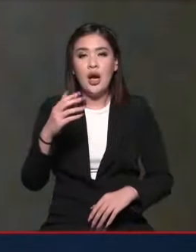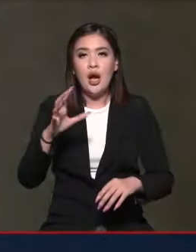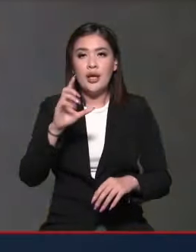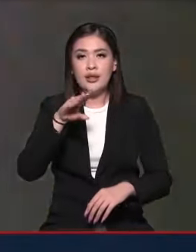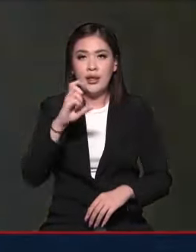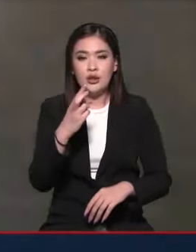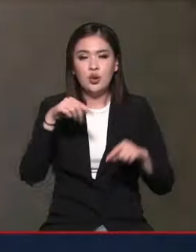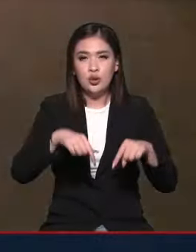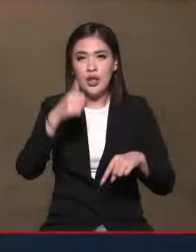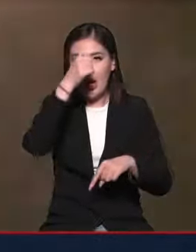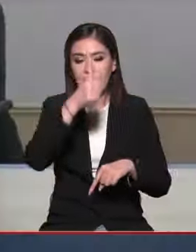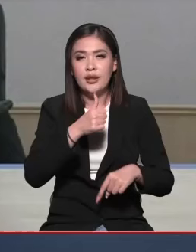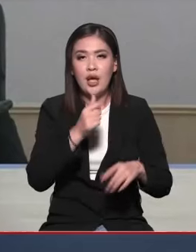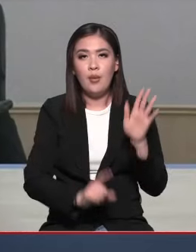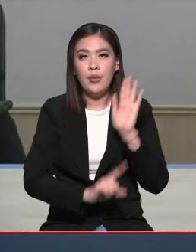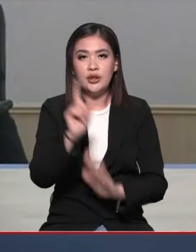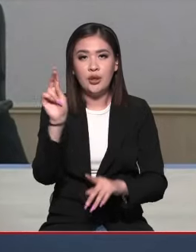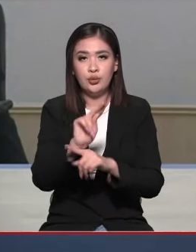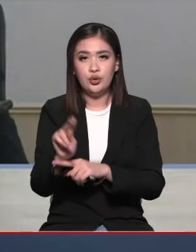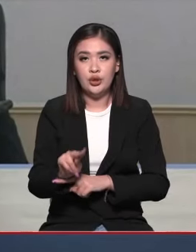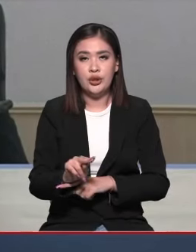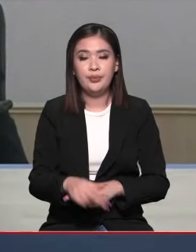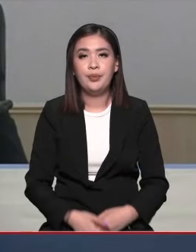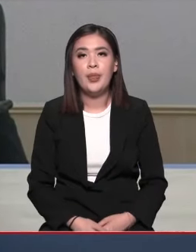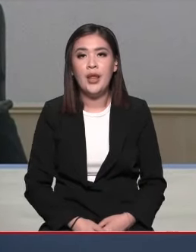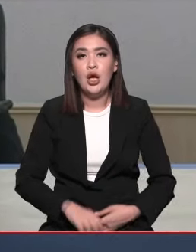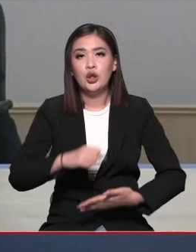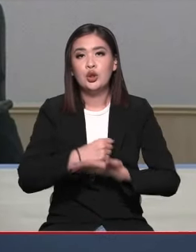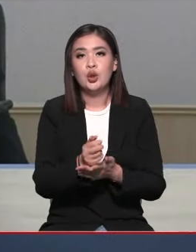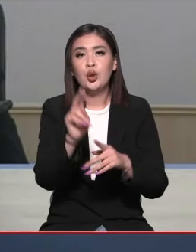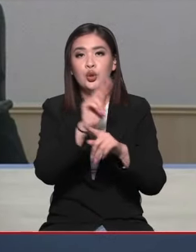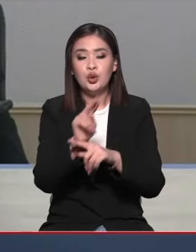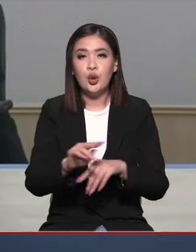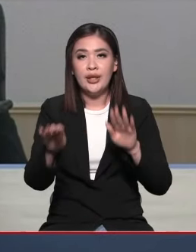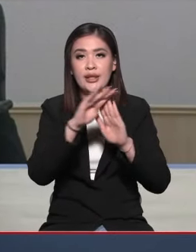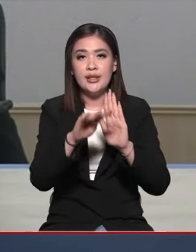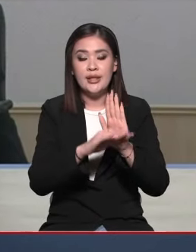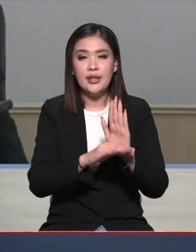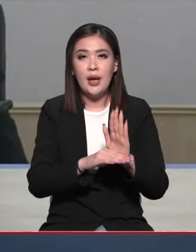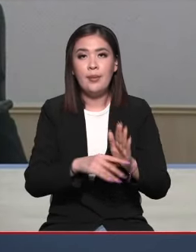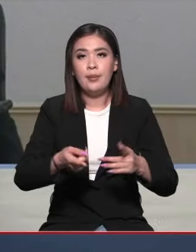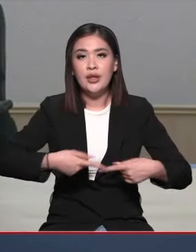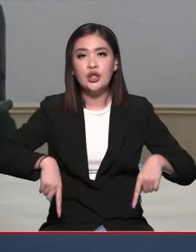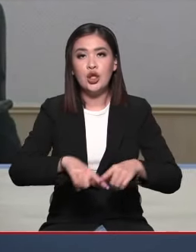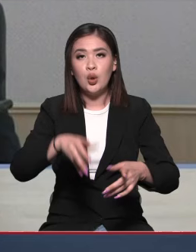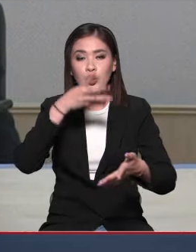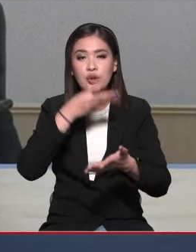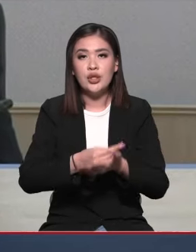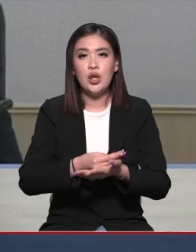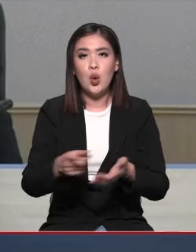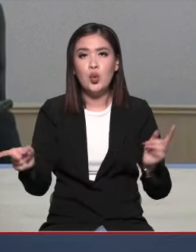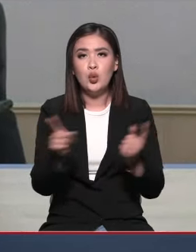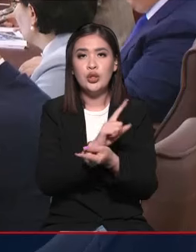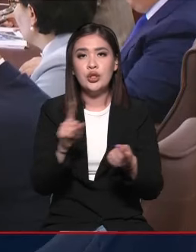осы айда кіріскен. Алайда оператор Кегок бекіткен жөндеу жұмыстарының кестесін меншік иелері өз беттерінше